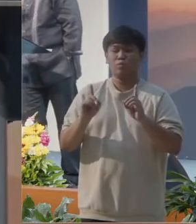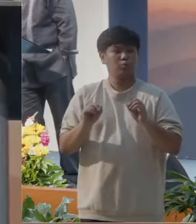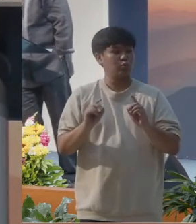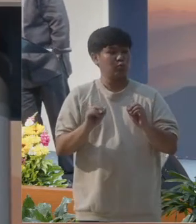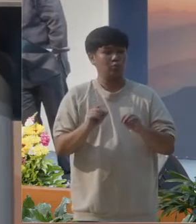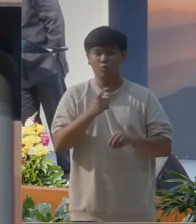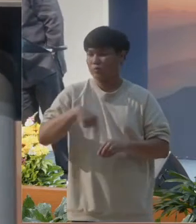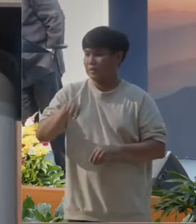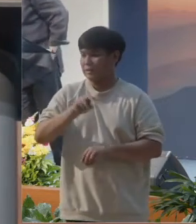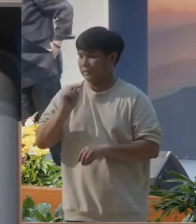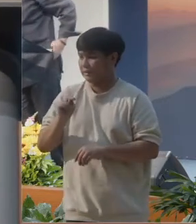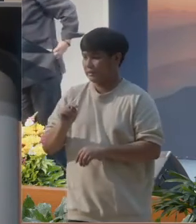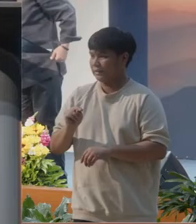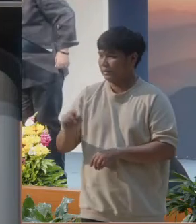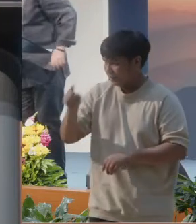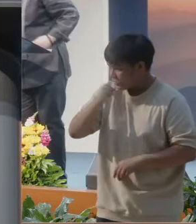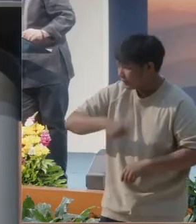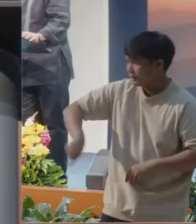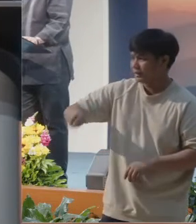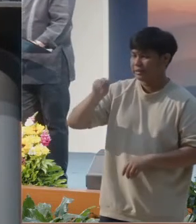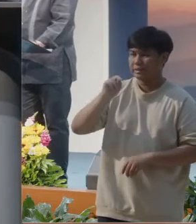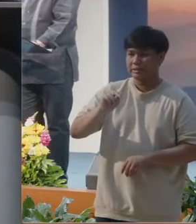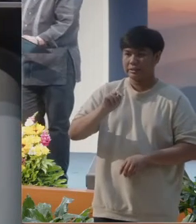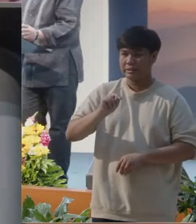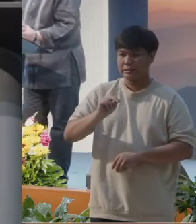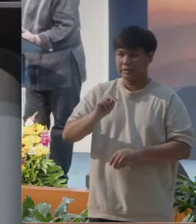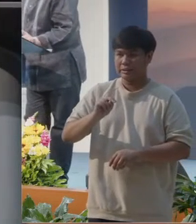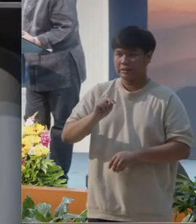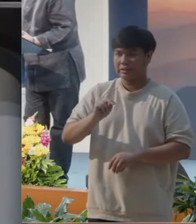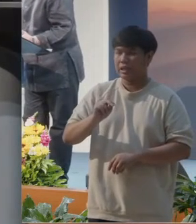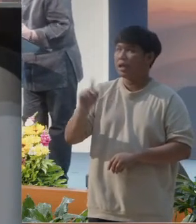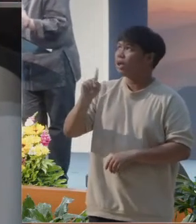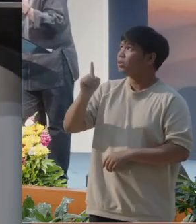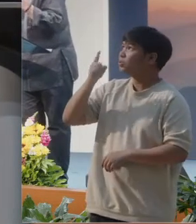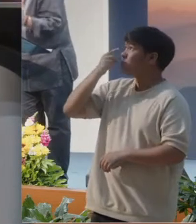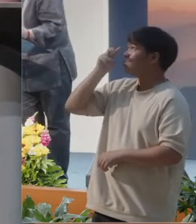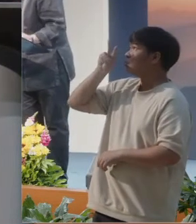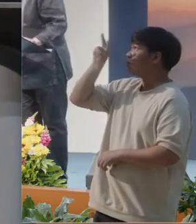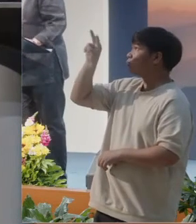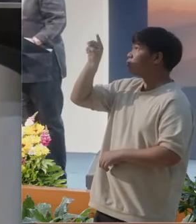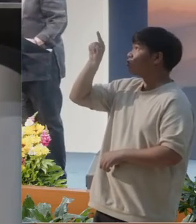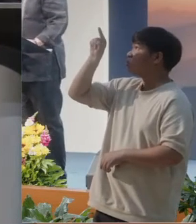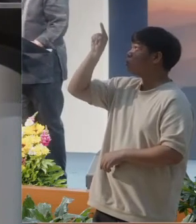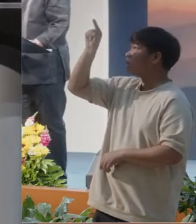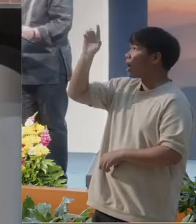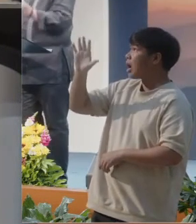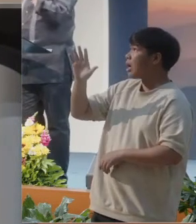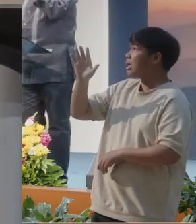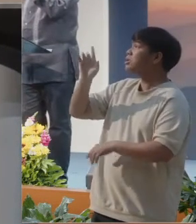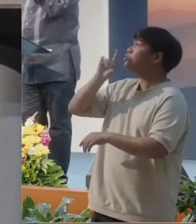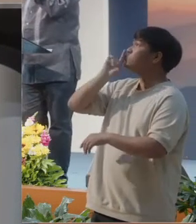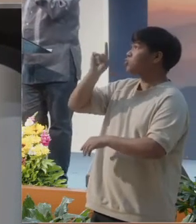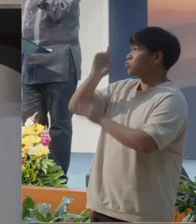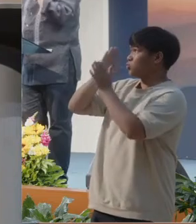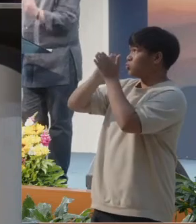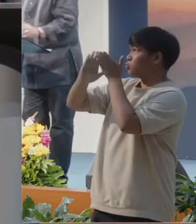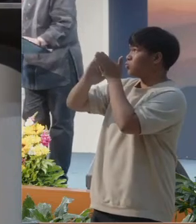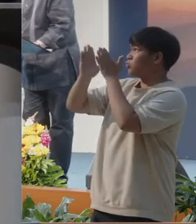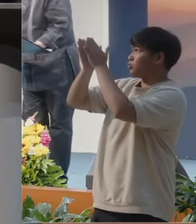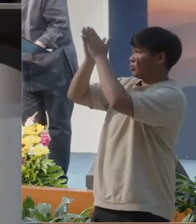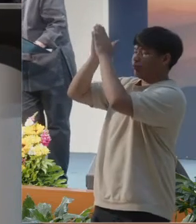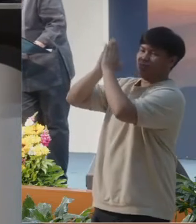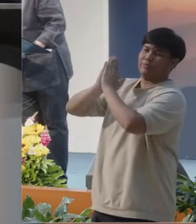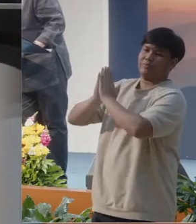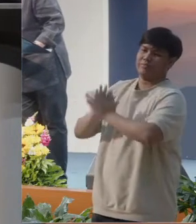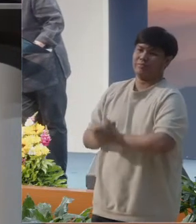Ang dapat natin gawin ay bigyang pansin ang tunay na paghihingi ng tawad. Humingi po